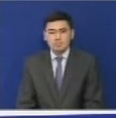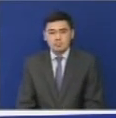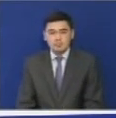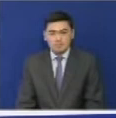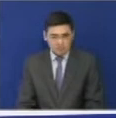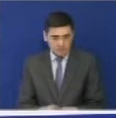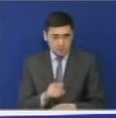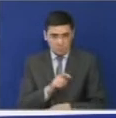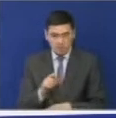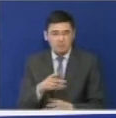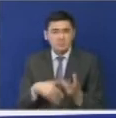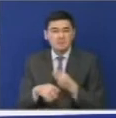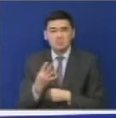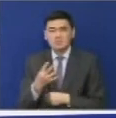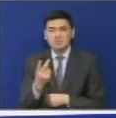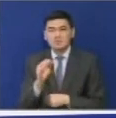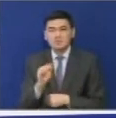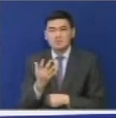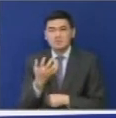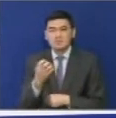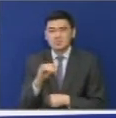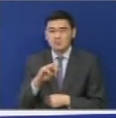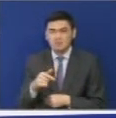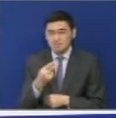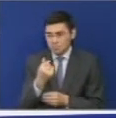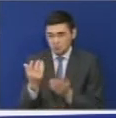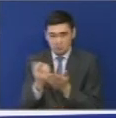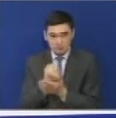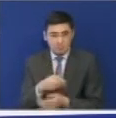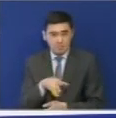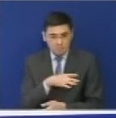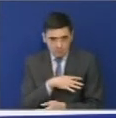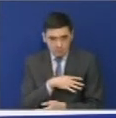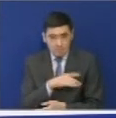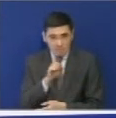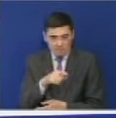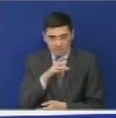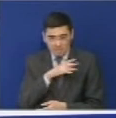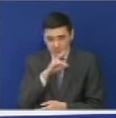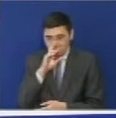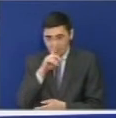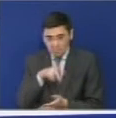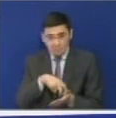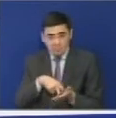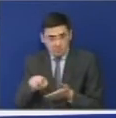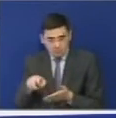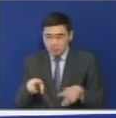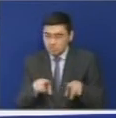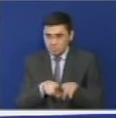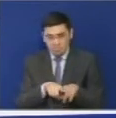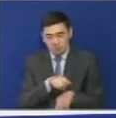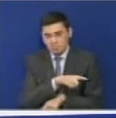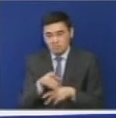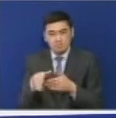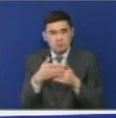Бірде бір адам 42500 теңге алғаны үшін тіпті жіберген қателігі үшін қылмыстық жазаға тартылмайды. Бұл туралы